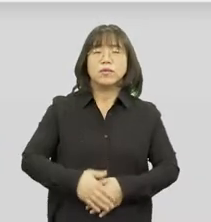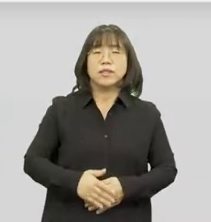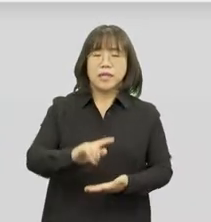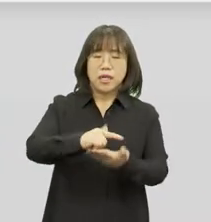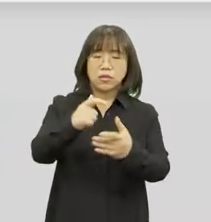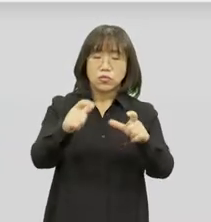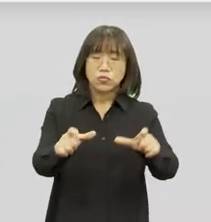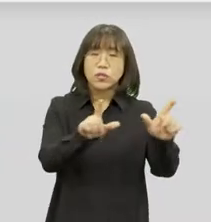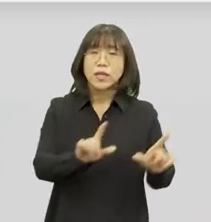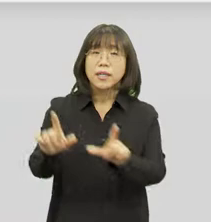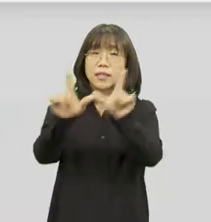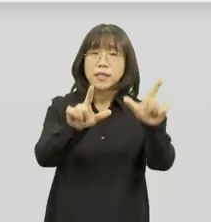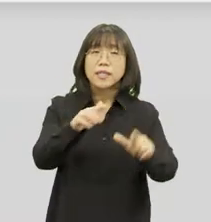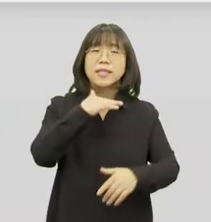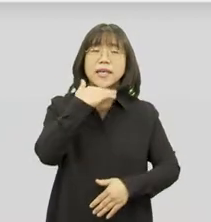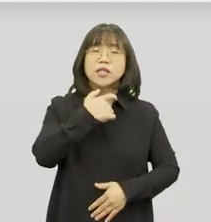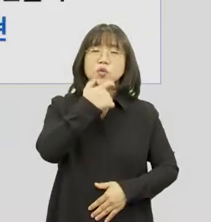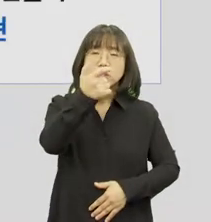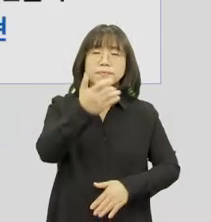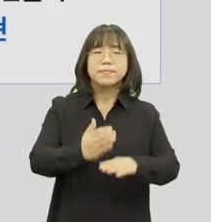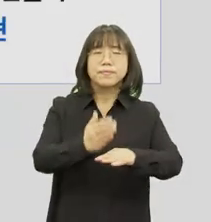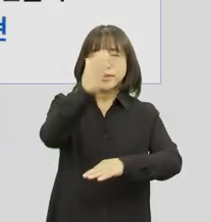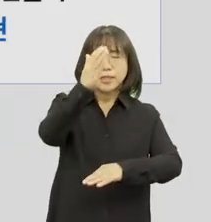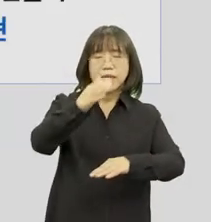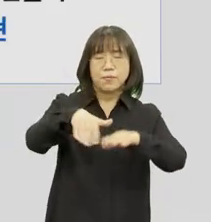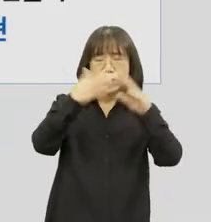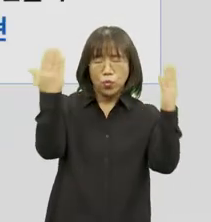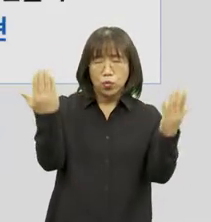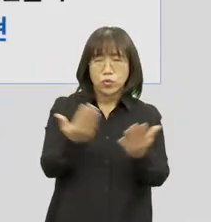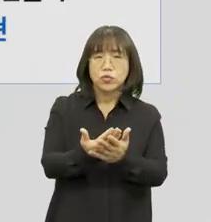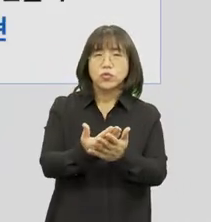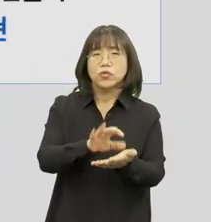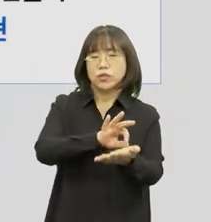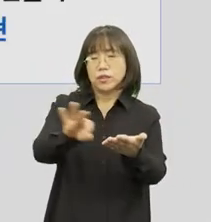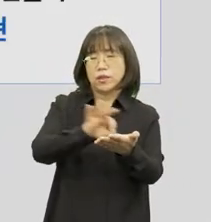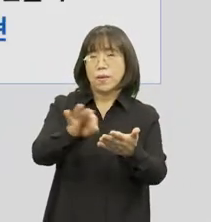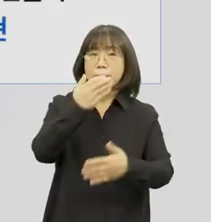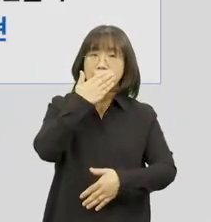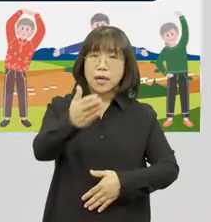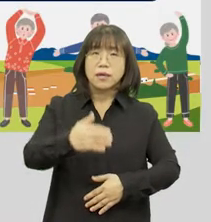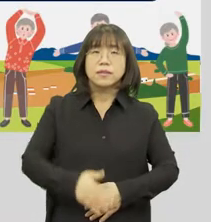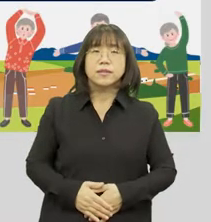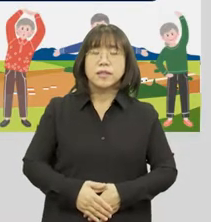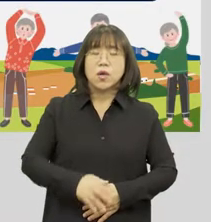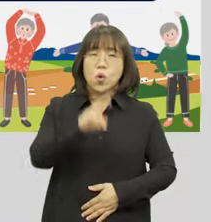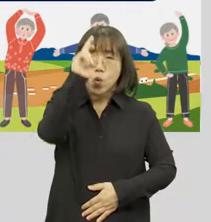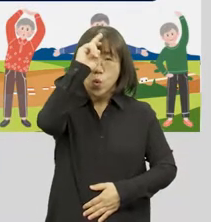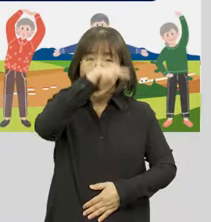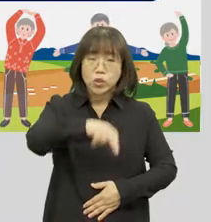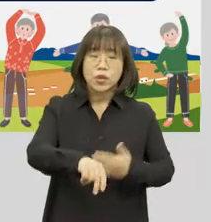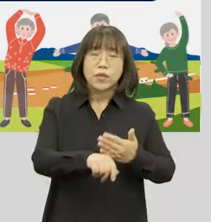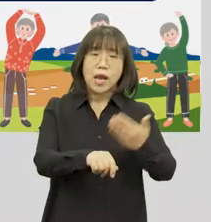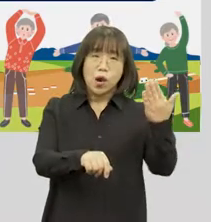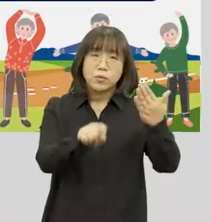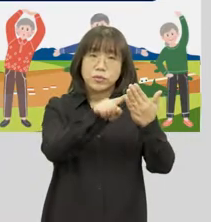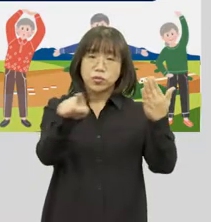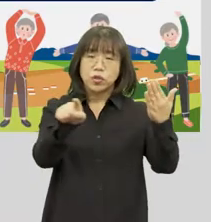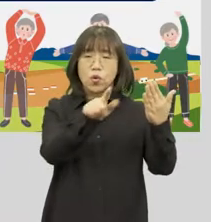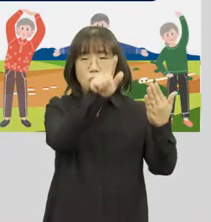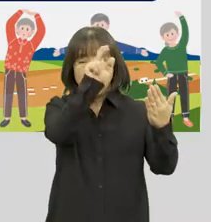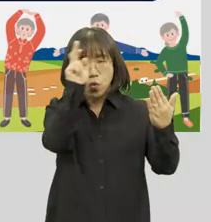강서구 거주 60세 이상 어르신 이라면 누구나 이용할 수 있습니다 오전 9시부터 오후